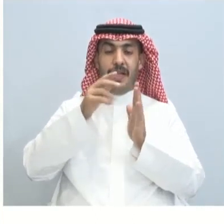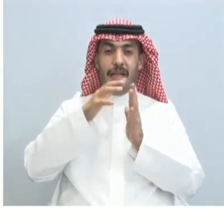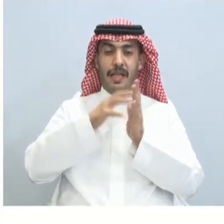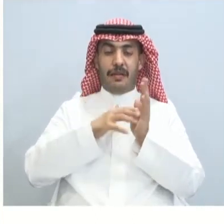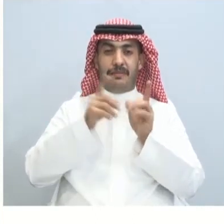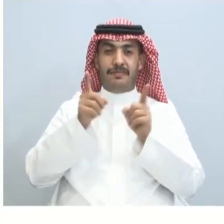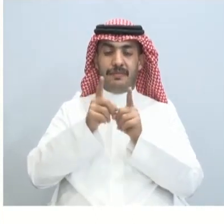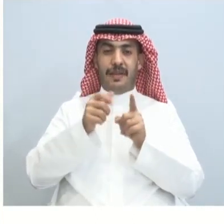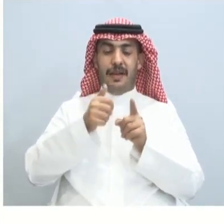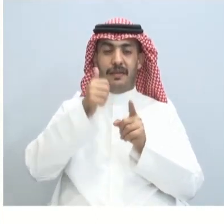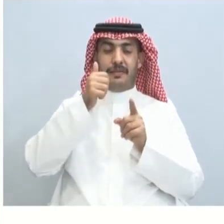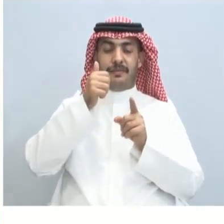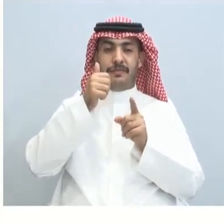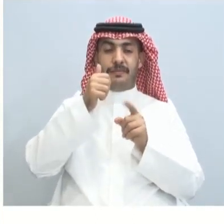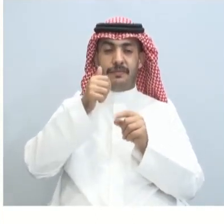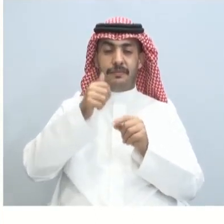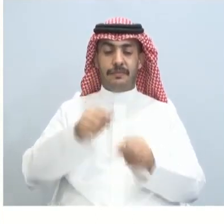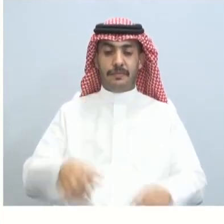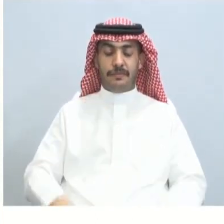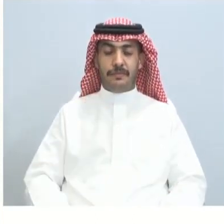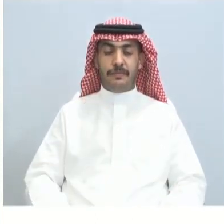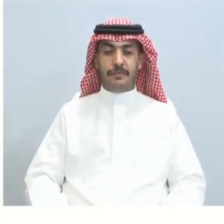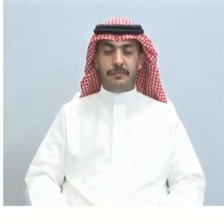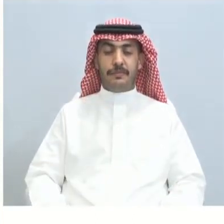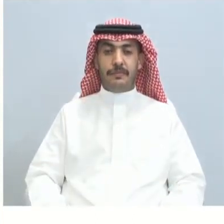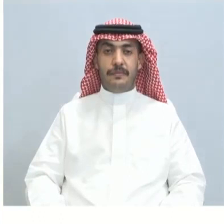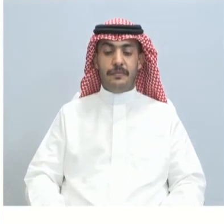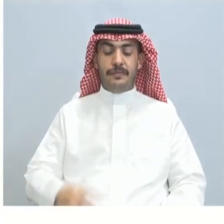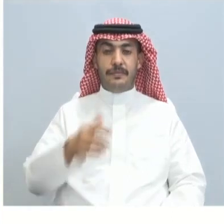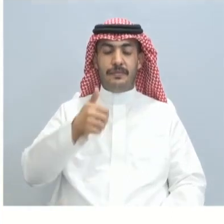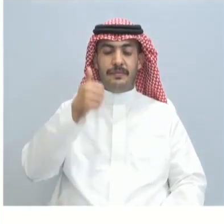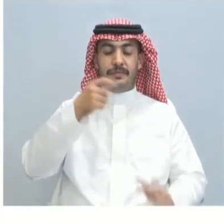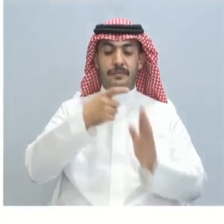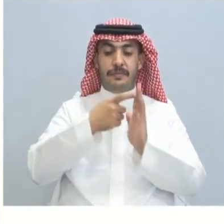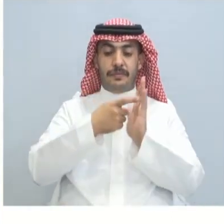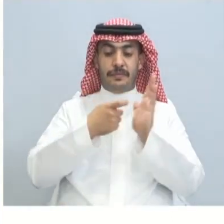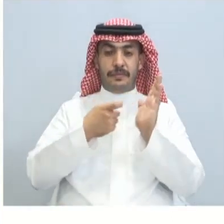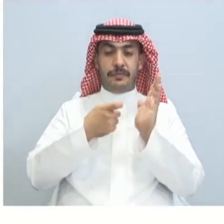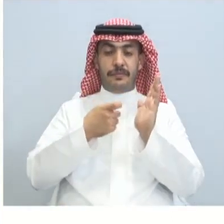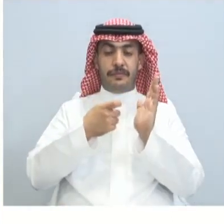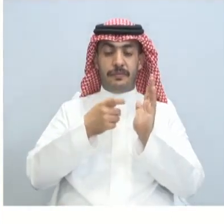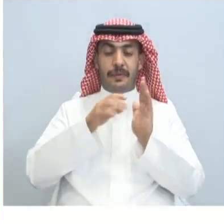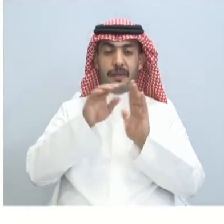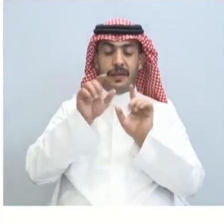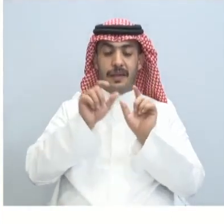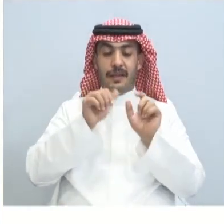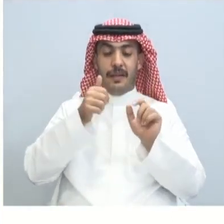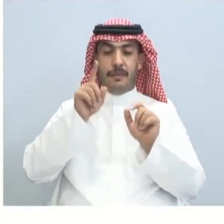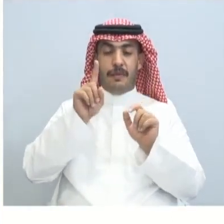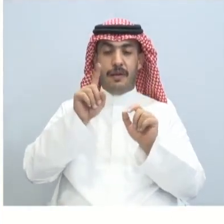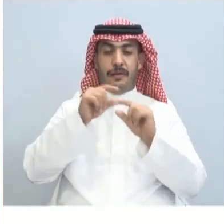سواء في التقارير او في الخطابات او في القرارات يمكن فهم الكلام في الخطاب والتقرير مع غياب علامات